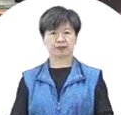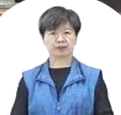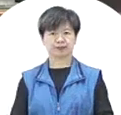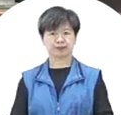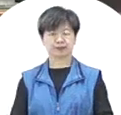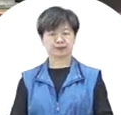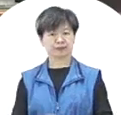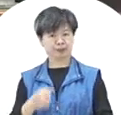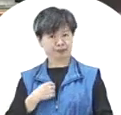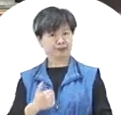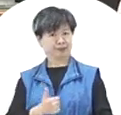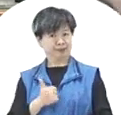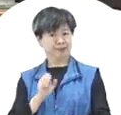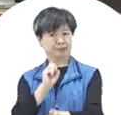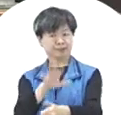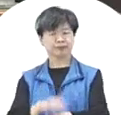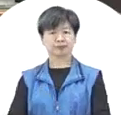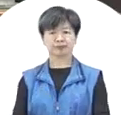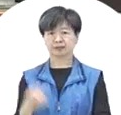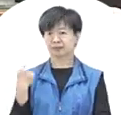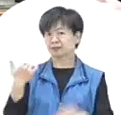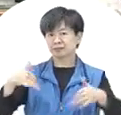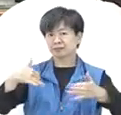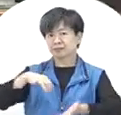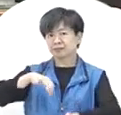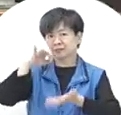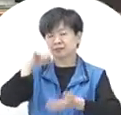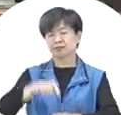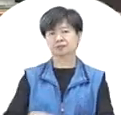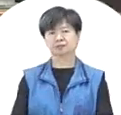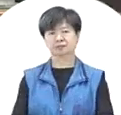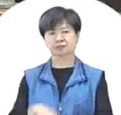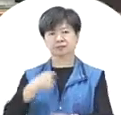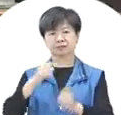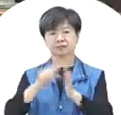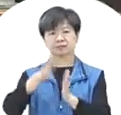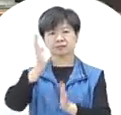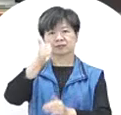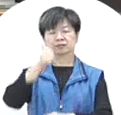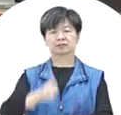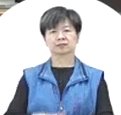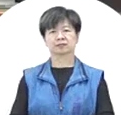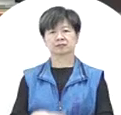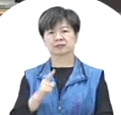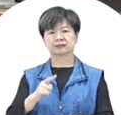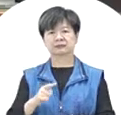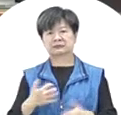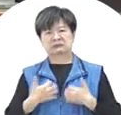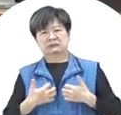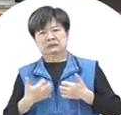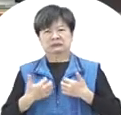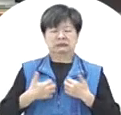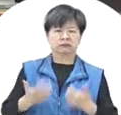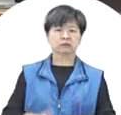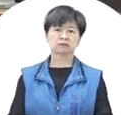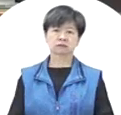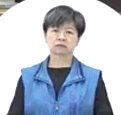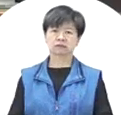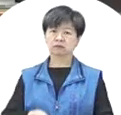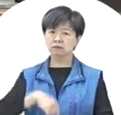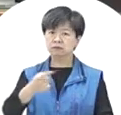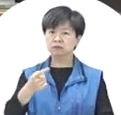说实话，我昨天还没有讲到这里，教育局长的心情已经非常激动了。其实我后面要说